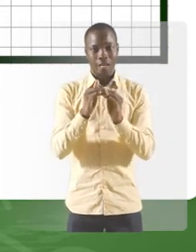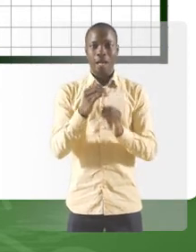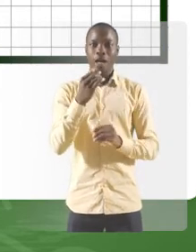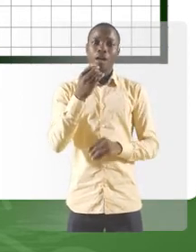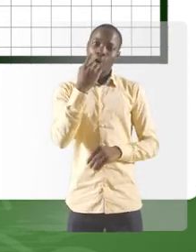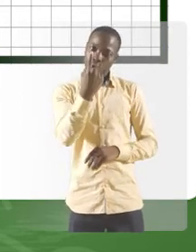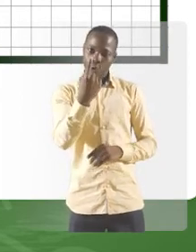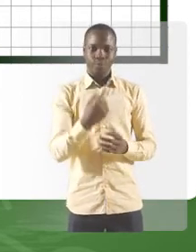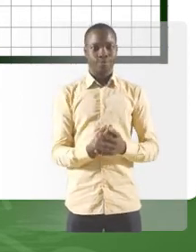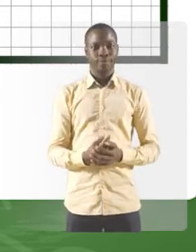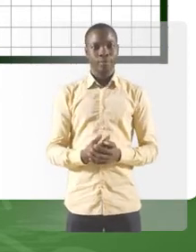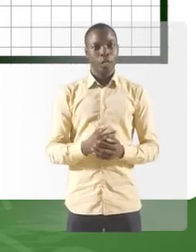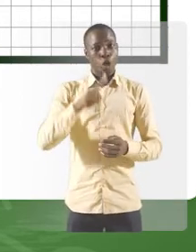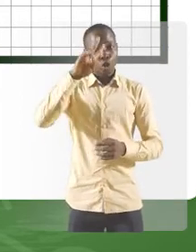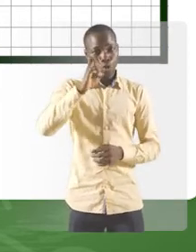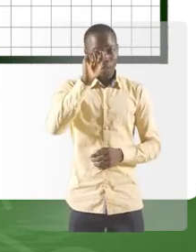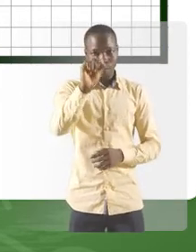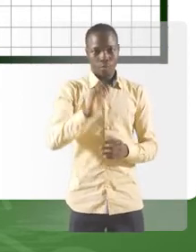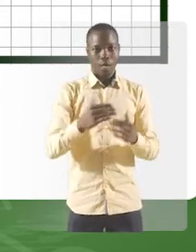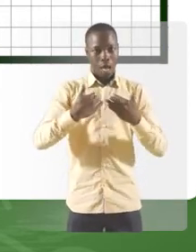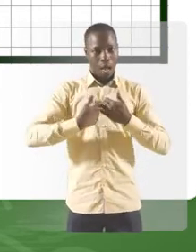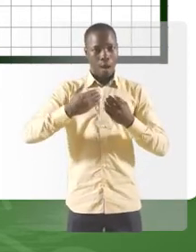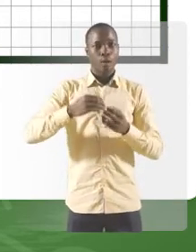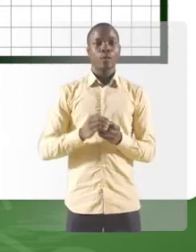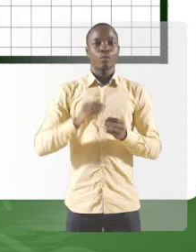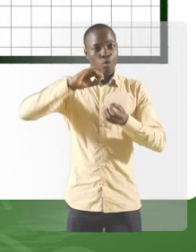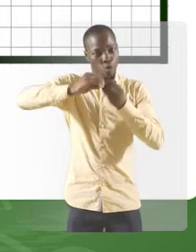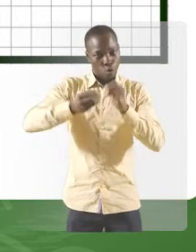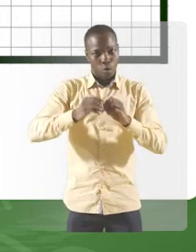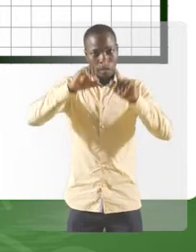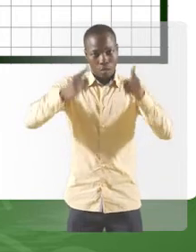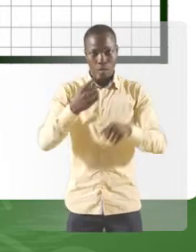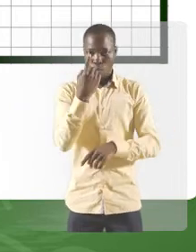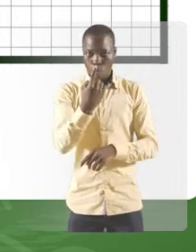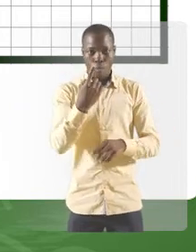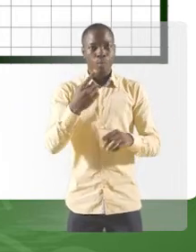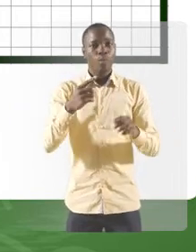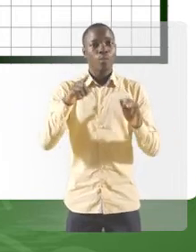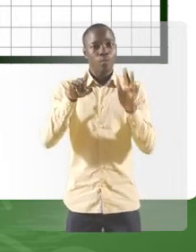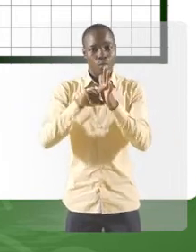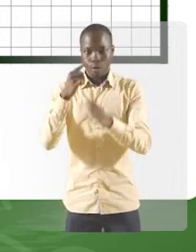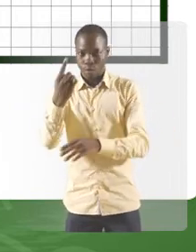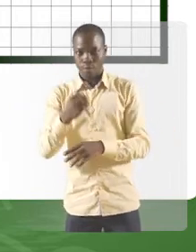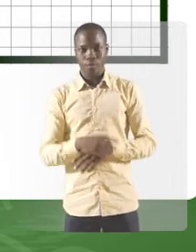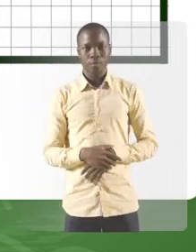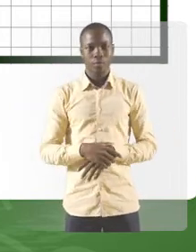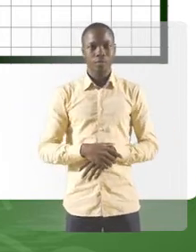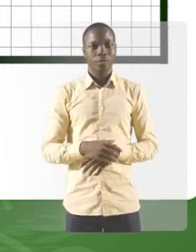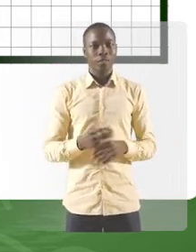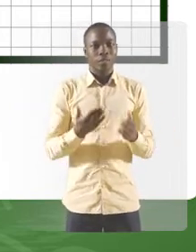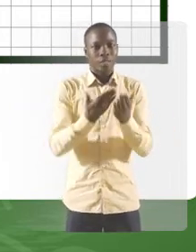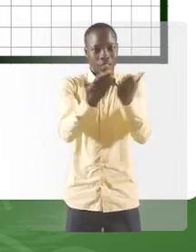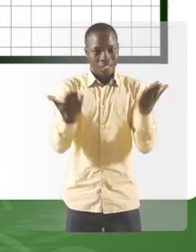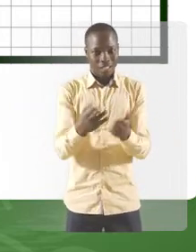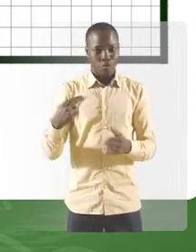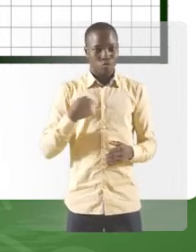1. Donc, le deuxième point a pour coordonnées moins 1, 1. Donc, nous allons